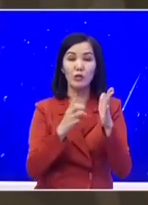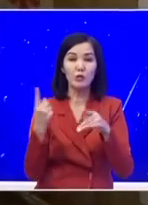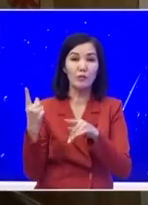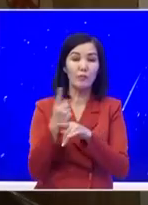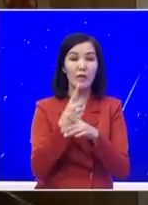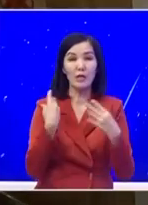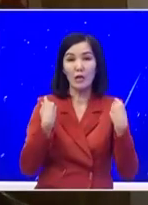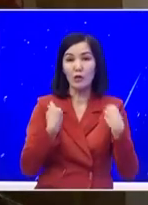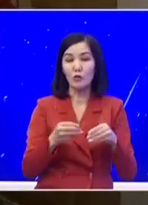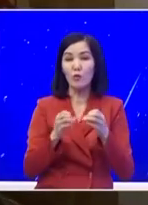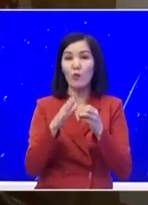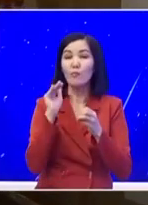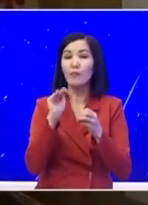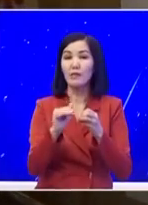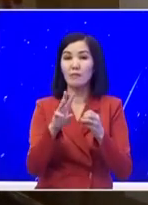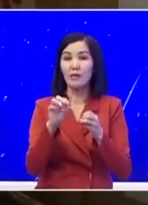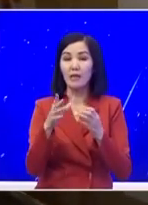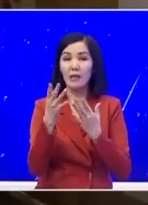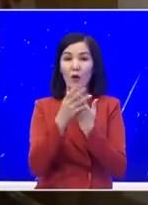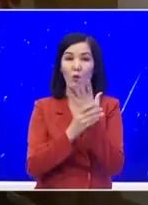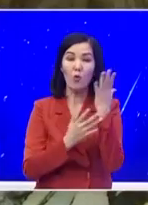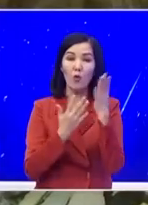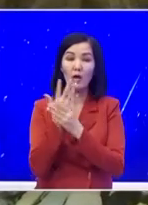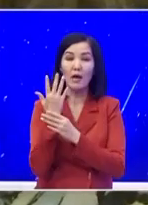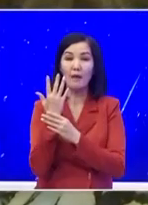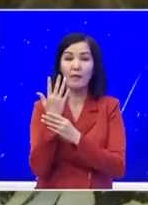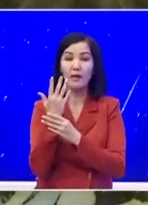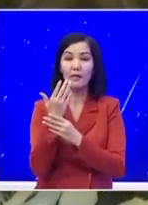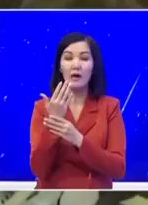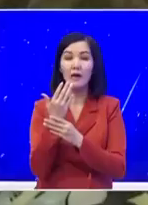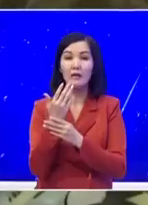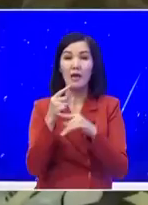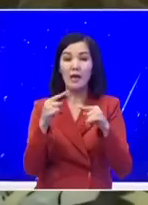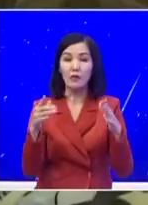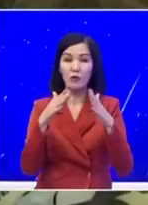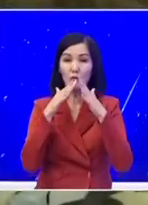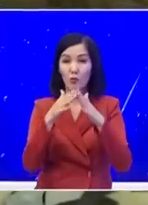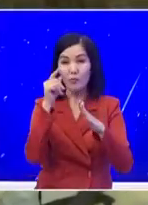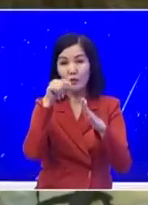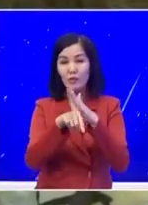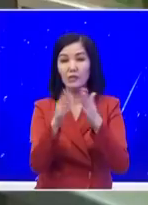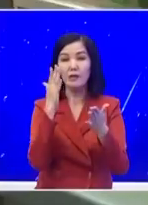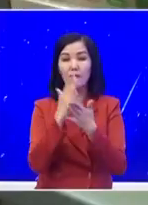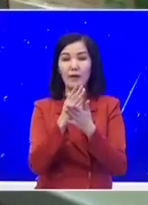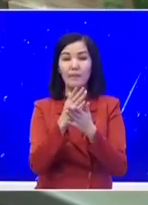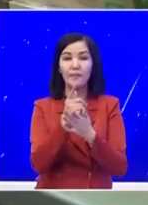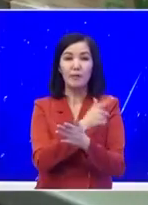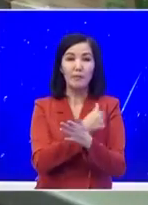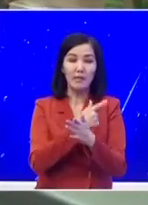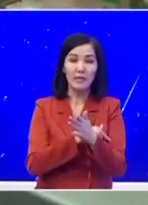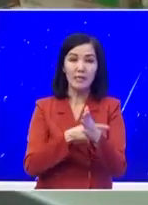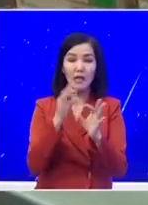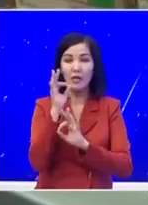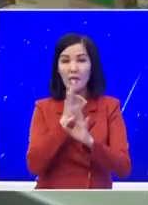арнайы костюм, 15 мың дана қолғап, санитайзер, термометрлер қойма сөрелерінде. Медициналық тауарлардың жолай қолды